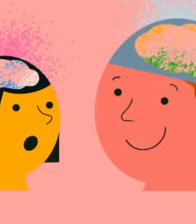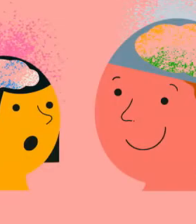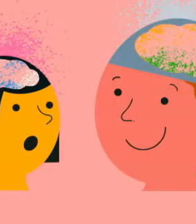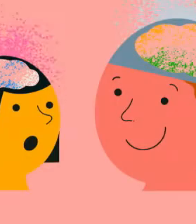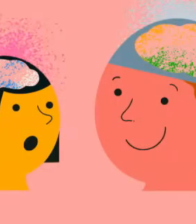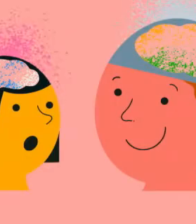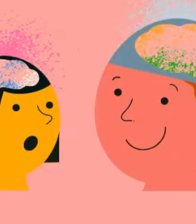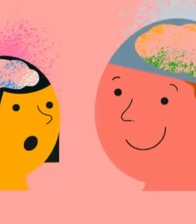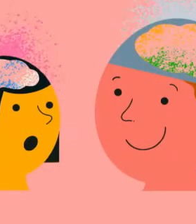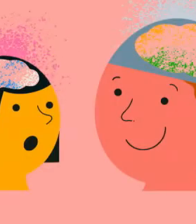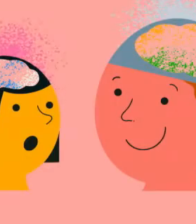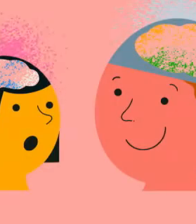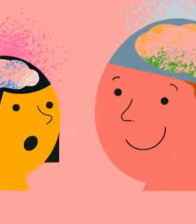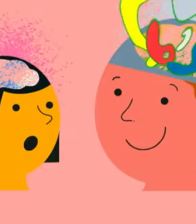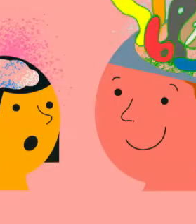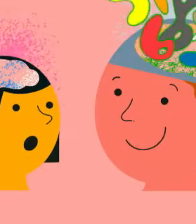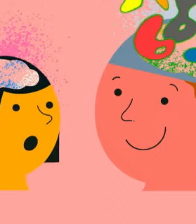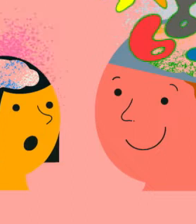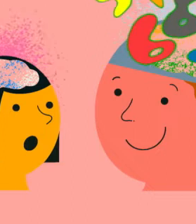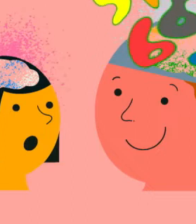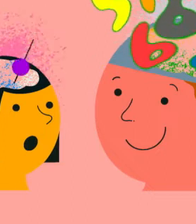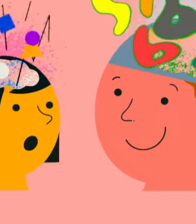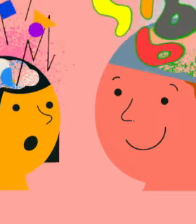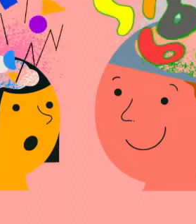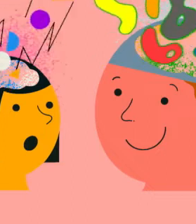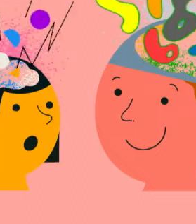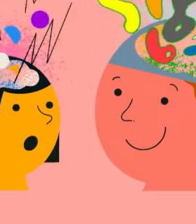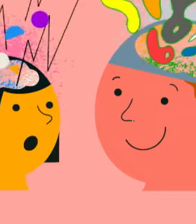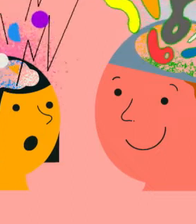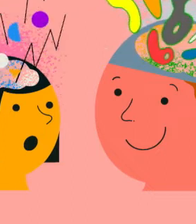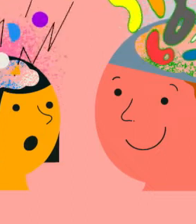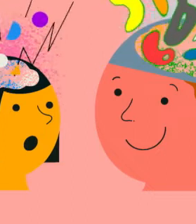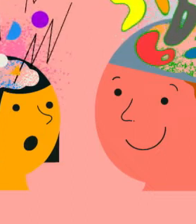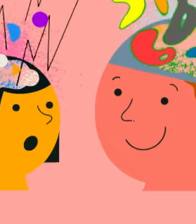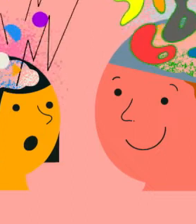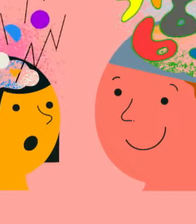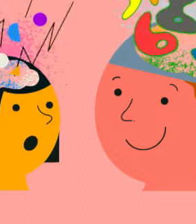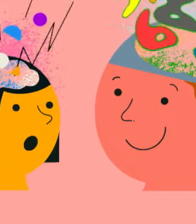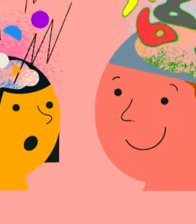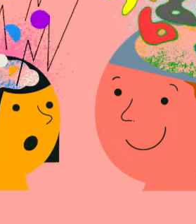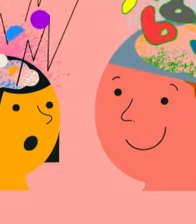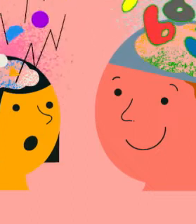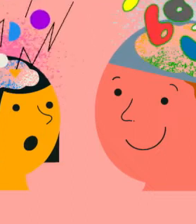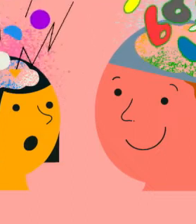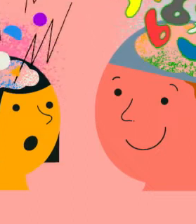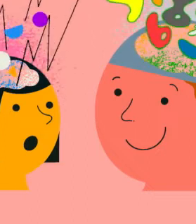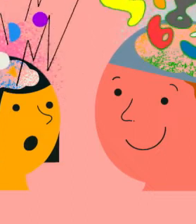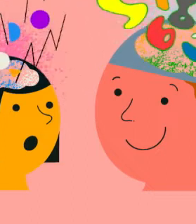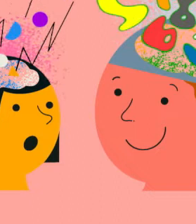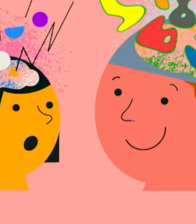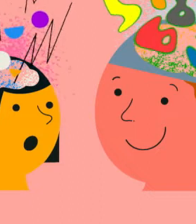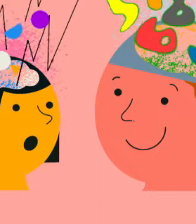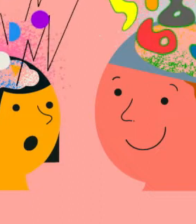シェア pattern for allラーニングへようこそこれからある作品を感じたり解釈したりするため